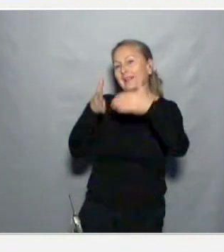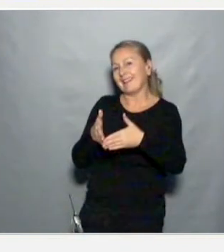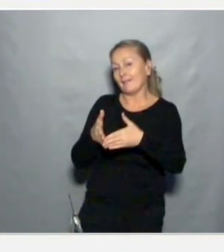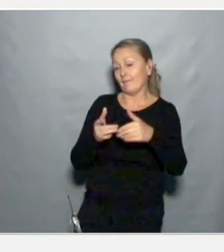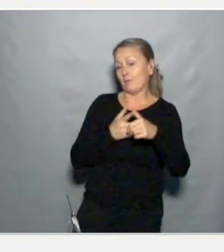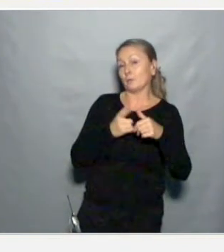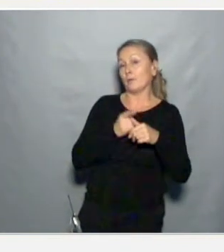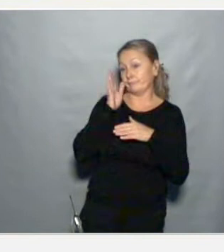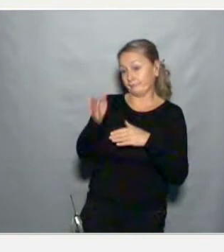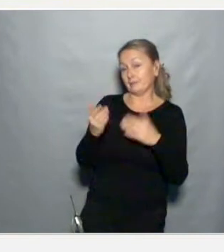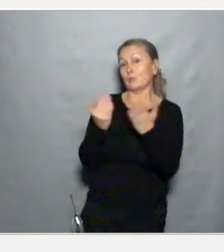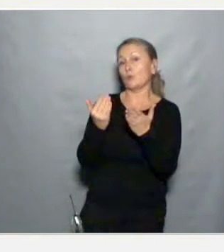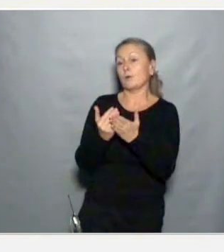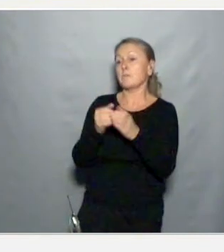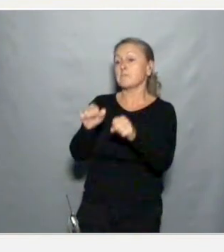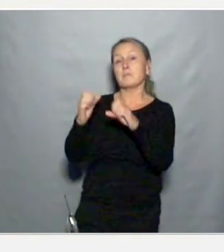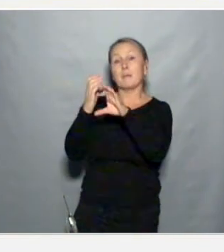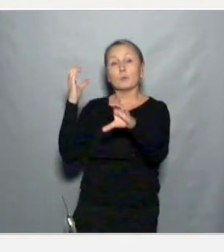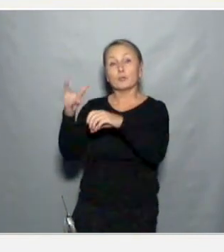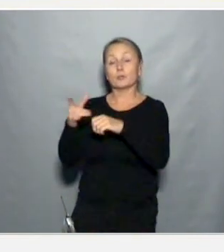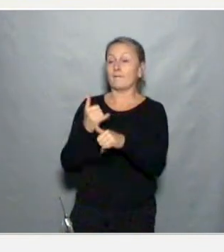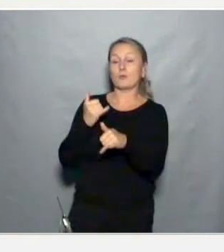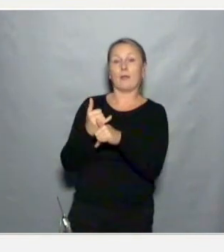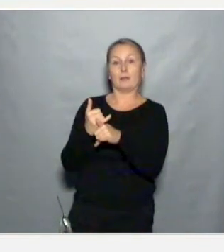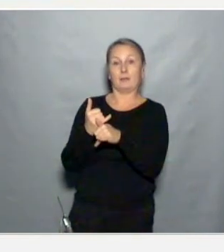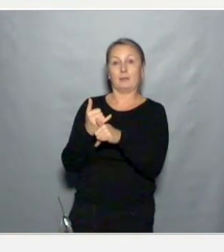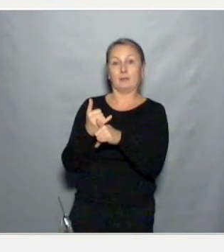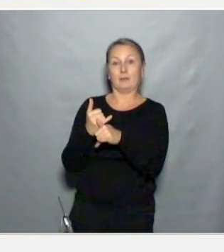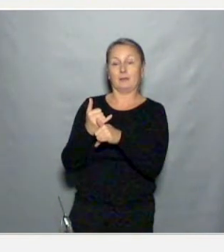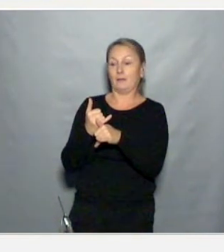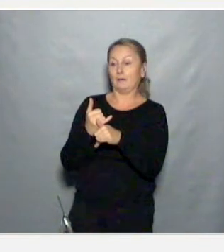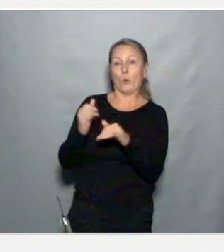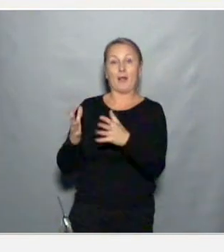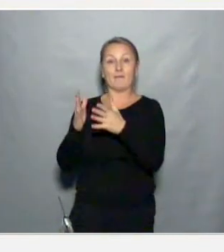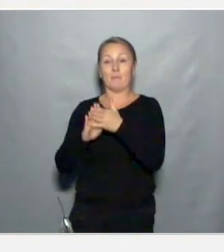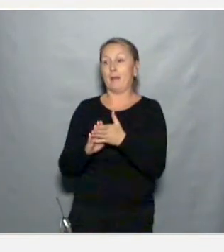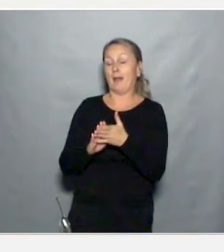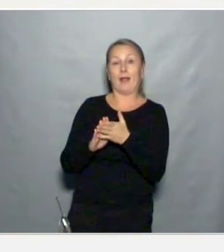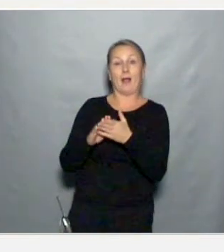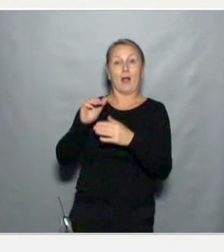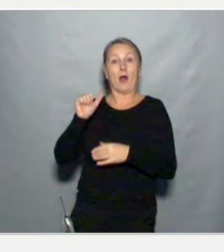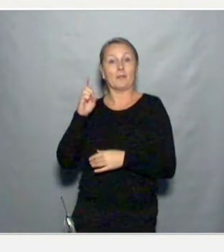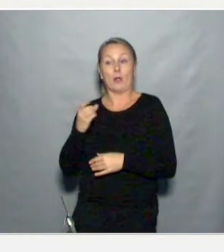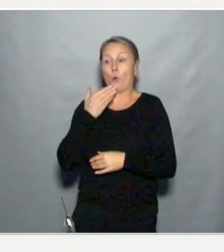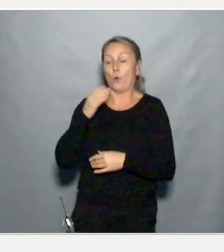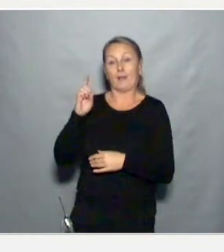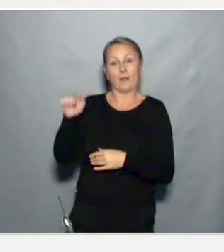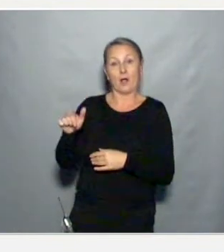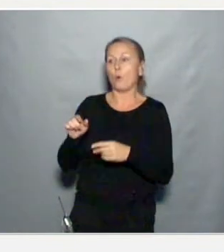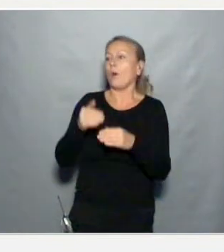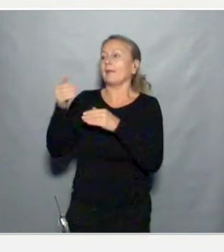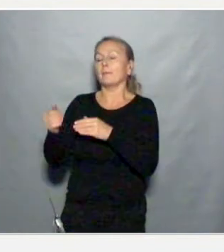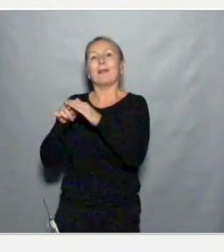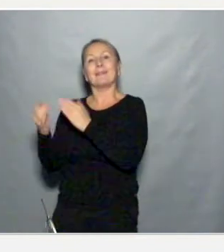till skolan och befinner sig på en buss. Hur kan det vara att ha och leva med ADHD då? Och sen när man är i skolan